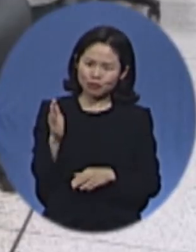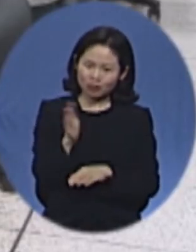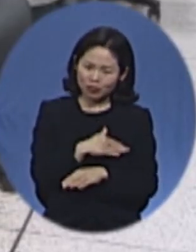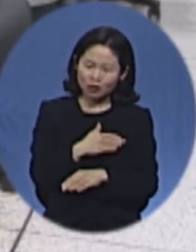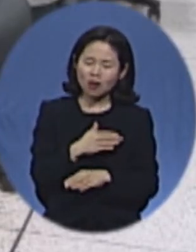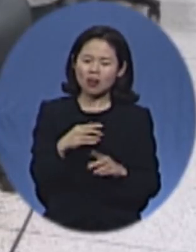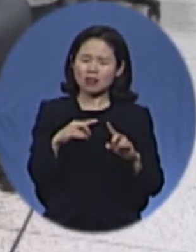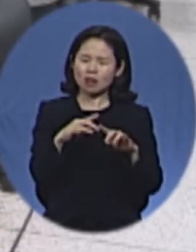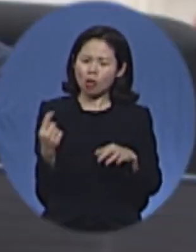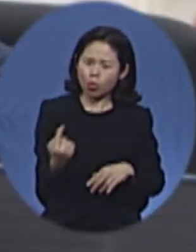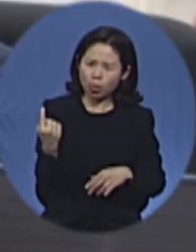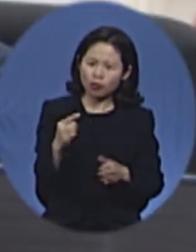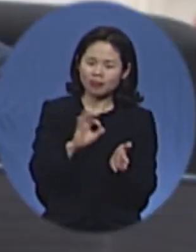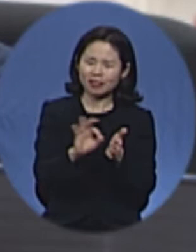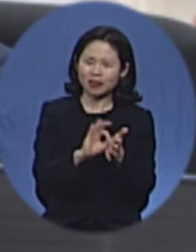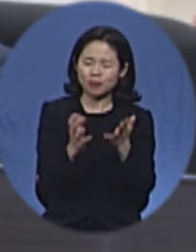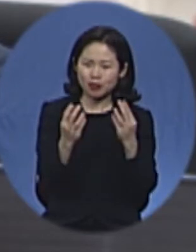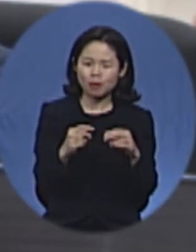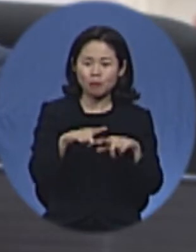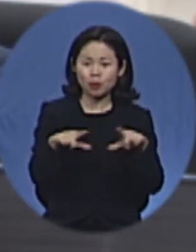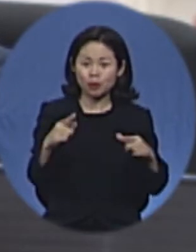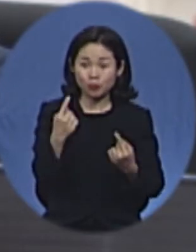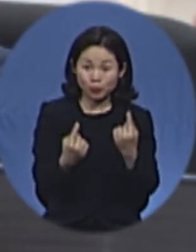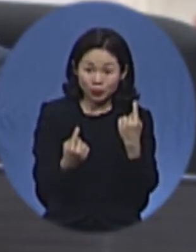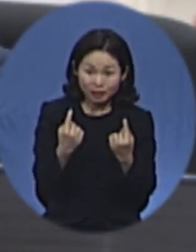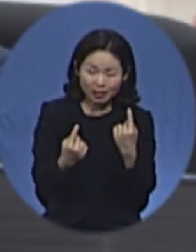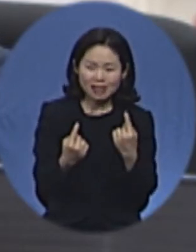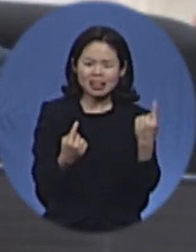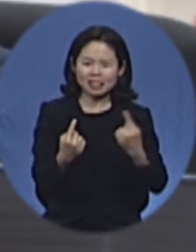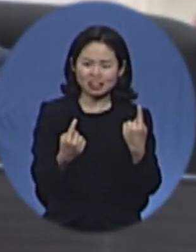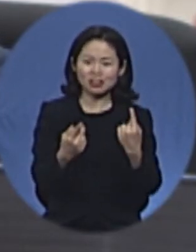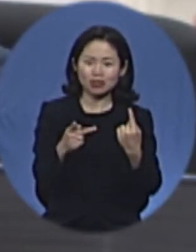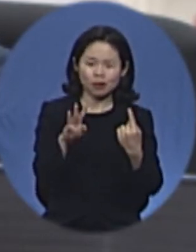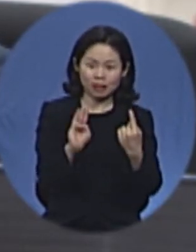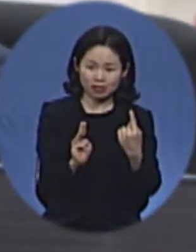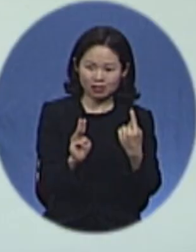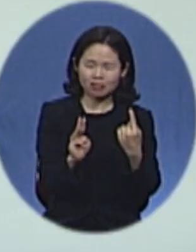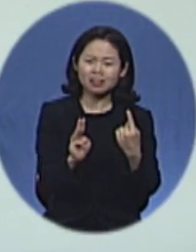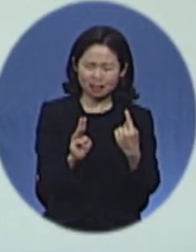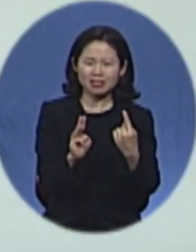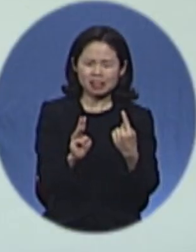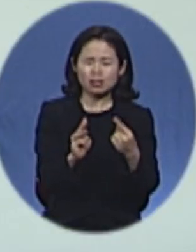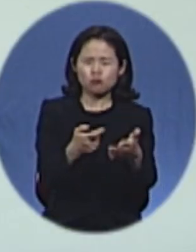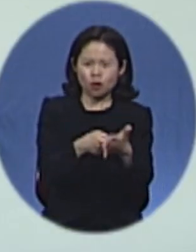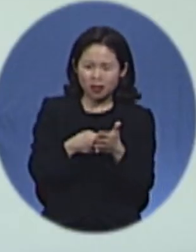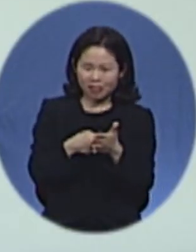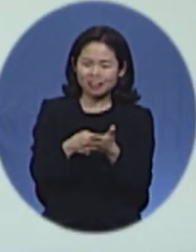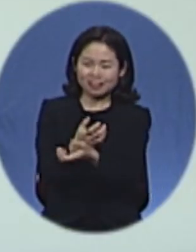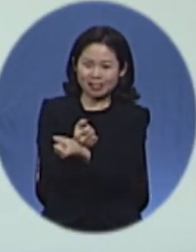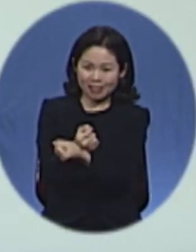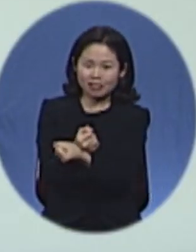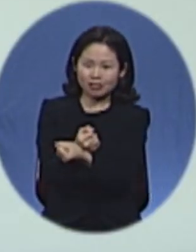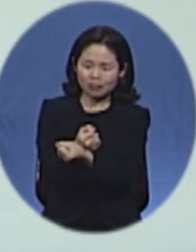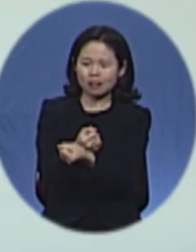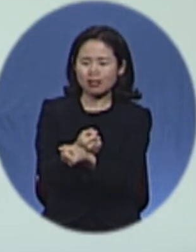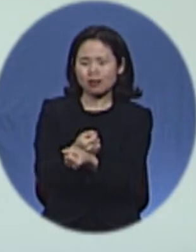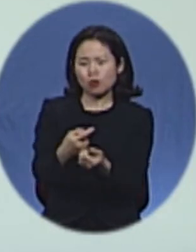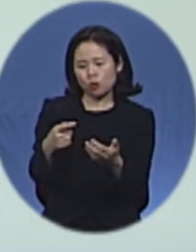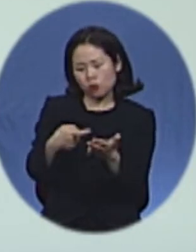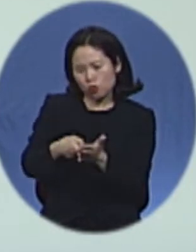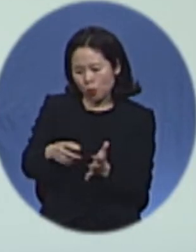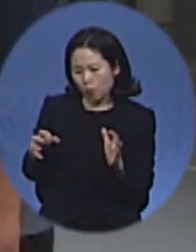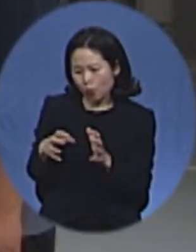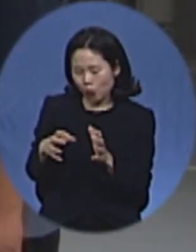많은 시간대에 평소보다 1,000kW의 전기를 덜 쓰기로 전력 거래소와 계약을 하고 줄인 전기는 되팔고